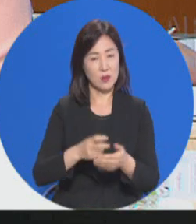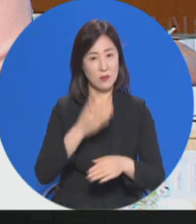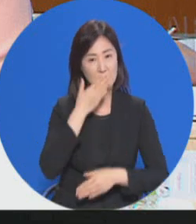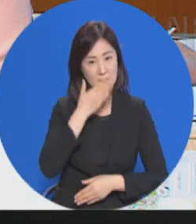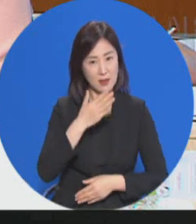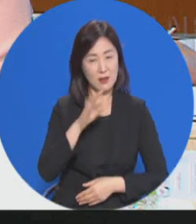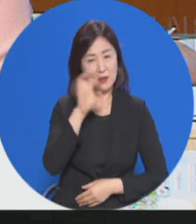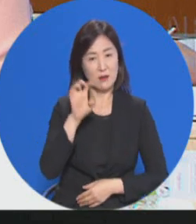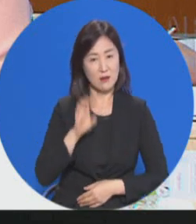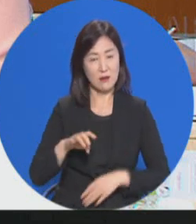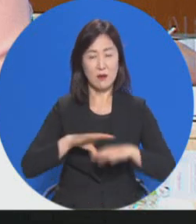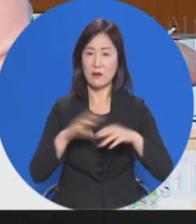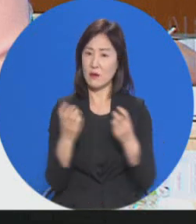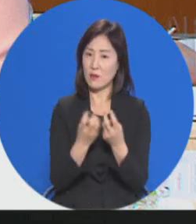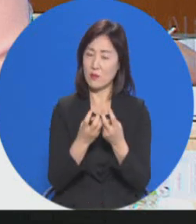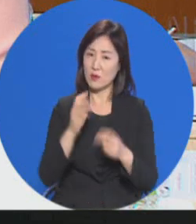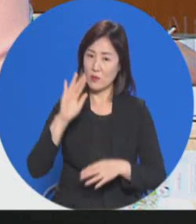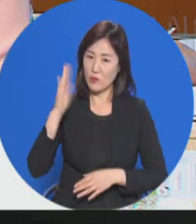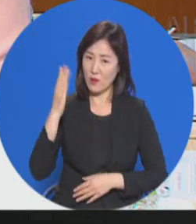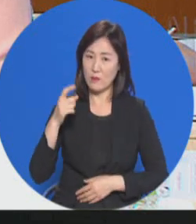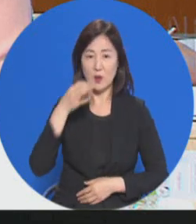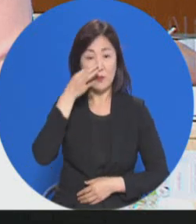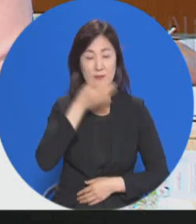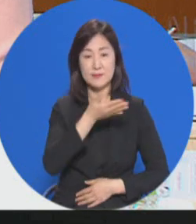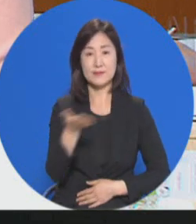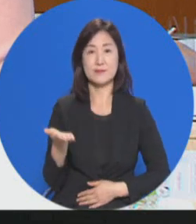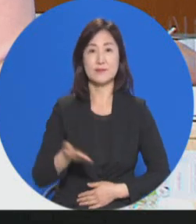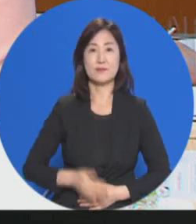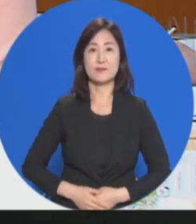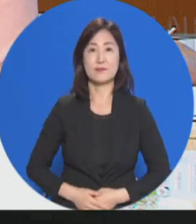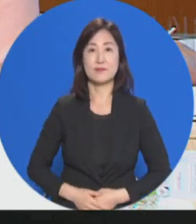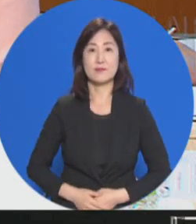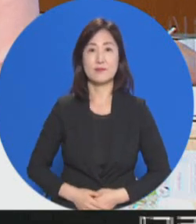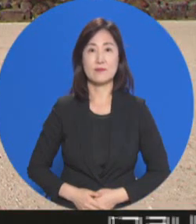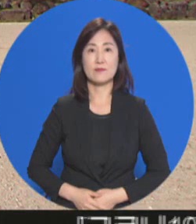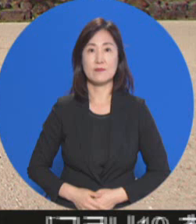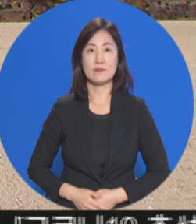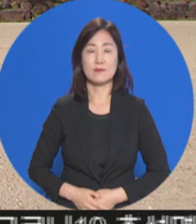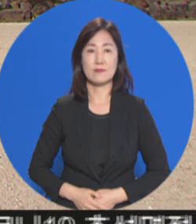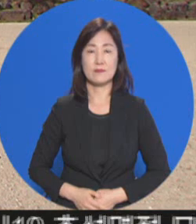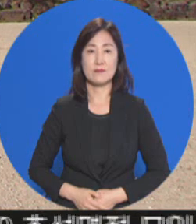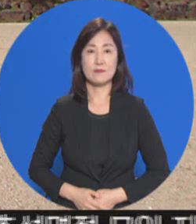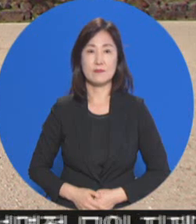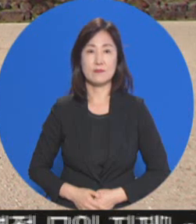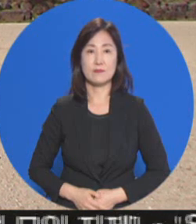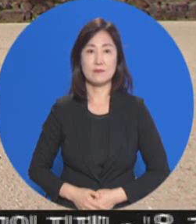또 대안이 될 수 있을지 조희원 기자가 취재했습니다.